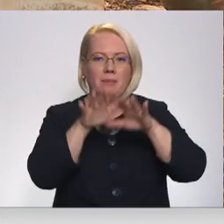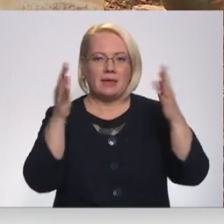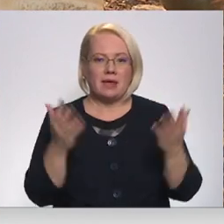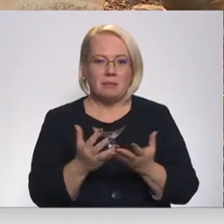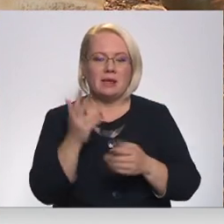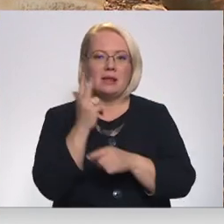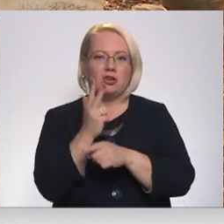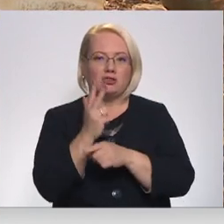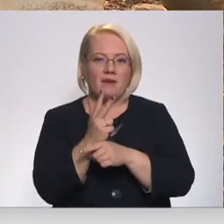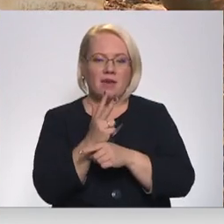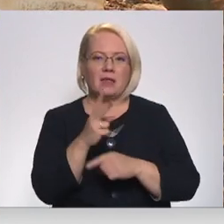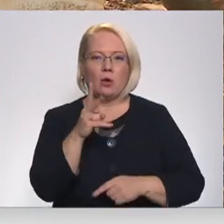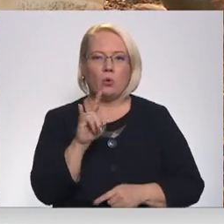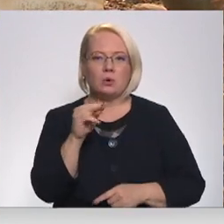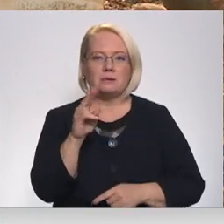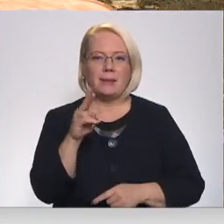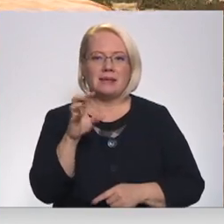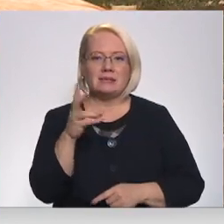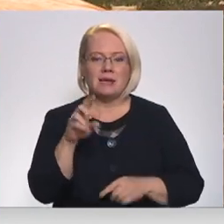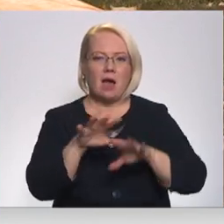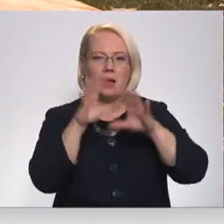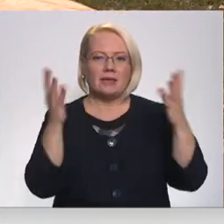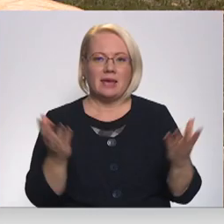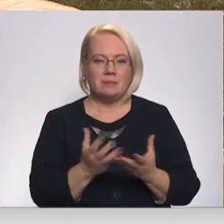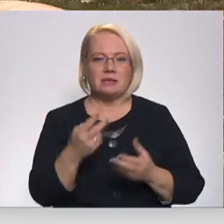trešajā vietā Lindas Kuzmickas sarūpētā dižoga